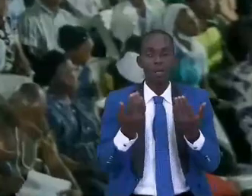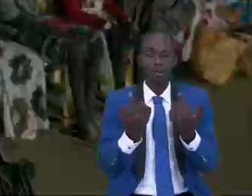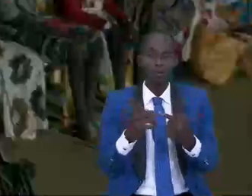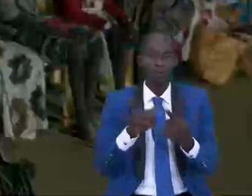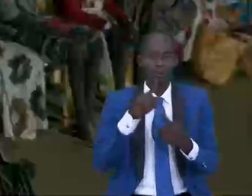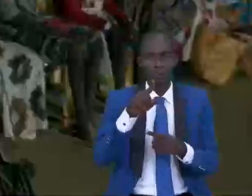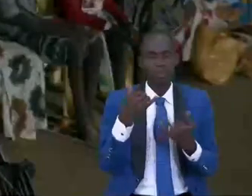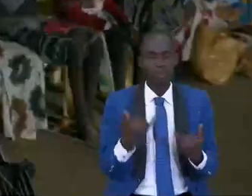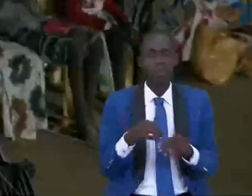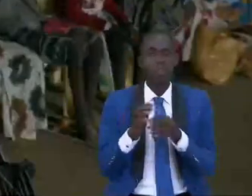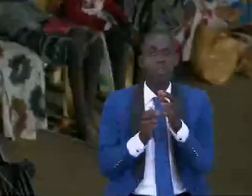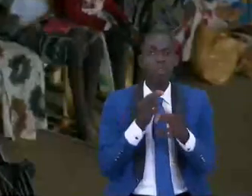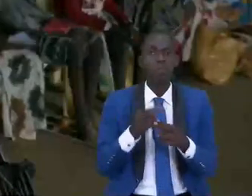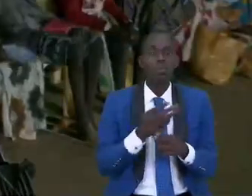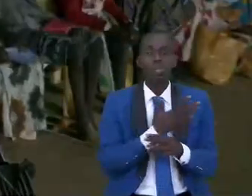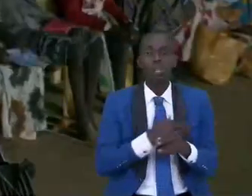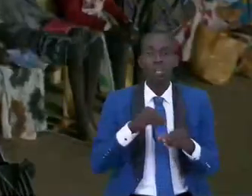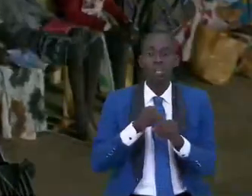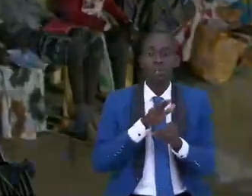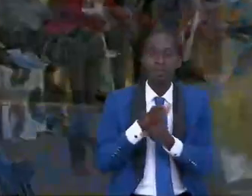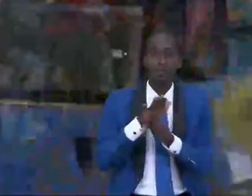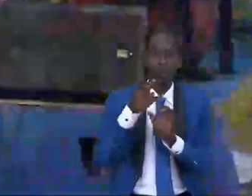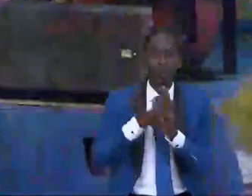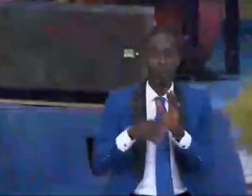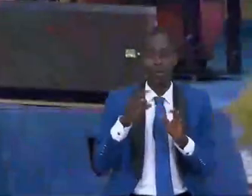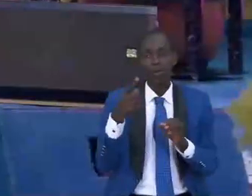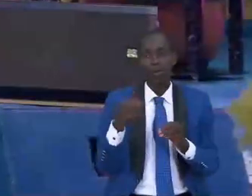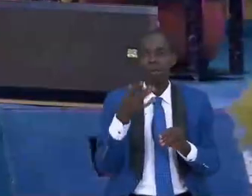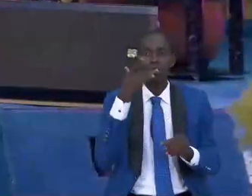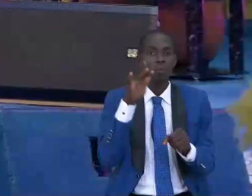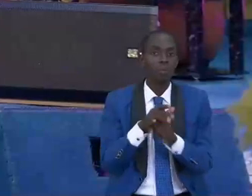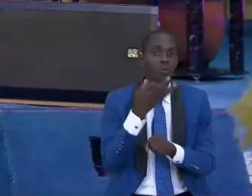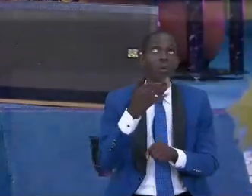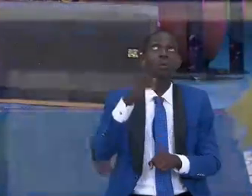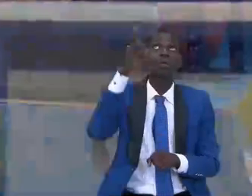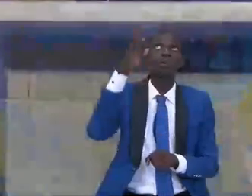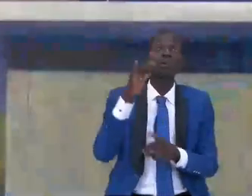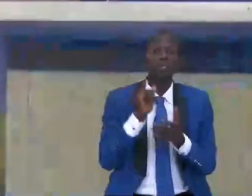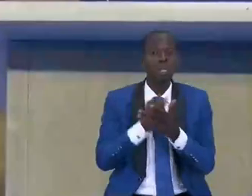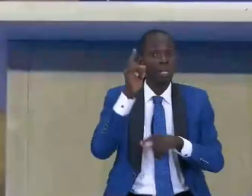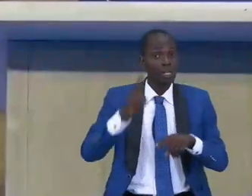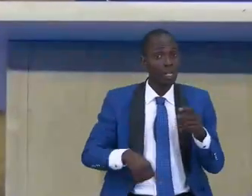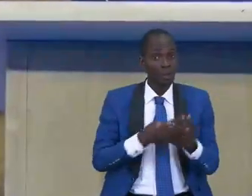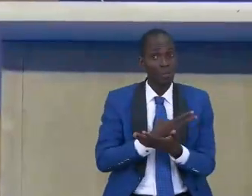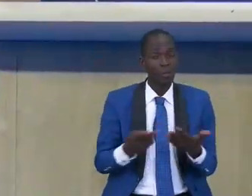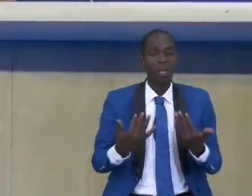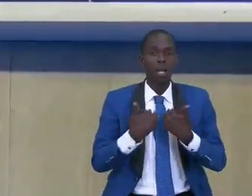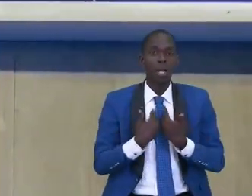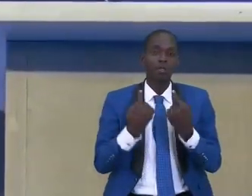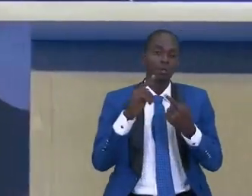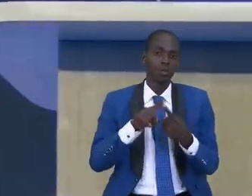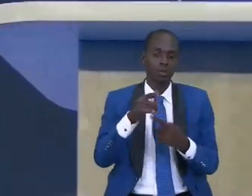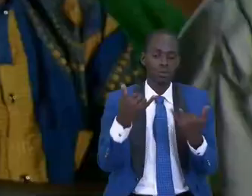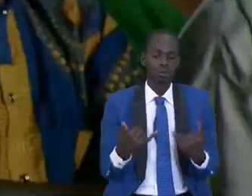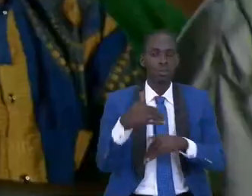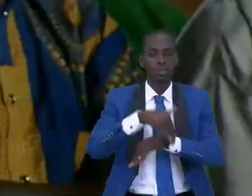affranchi. Et l'accomplissement de la promesse de Dieu qui est infaillible vous sera accordé